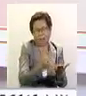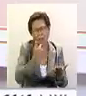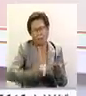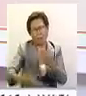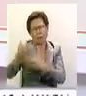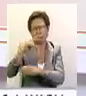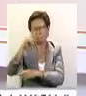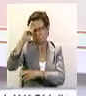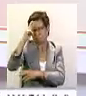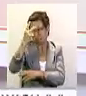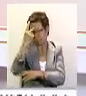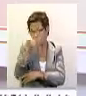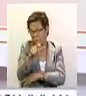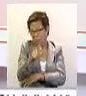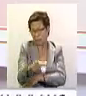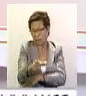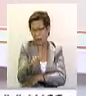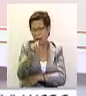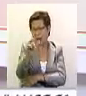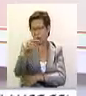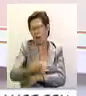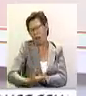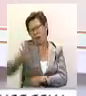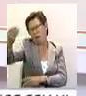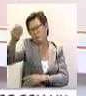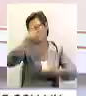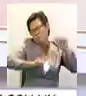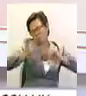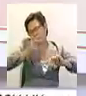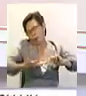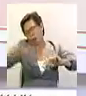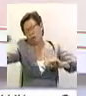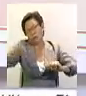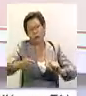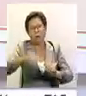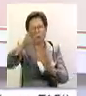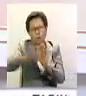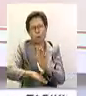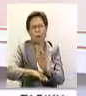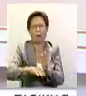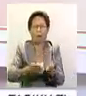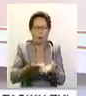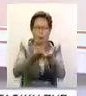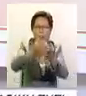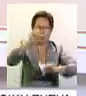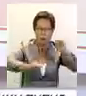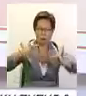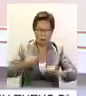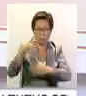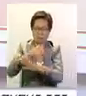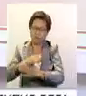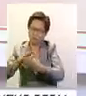ada yang tersalah anggap menyangkakan Corey sudah meninggalkan dunia seni sehingga kurang tawaran berlakon. Juga kami